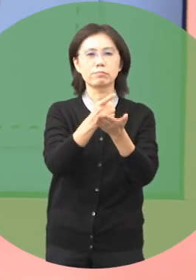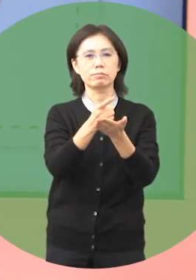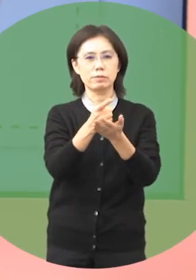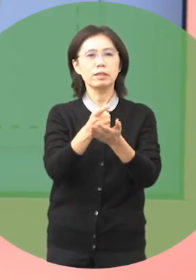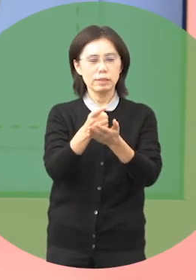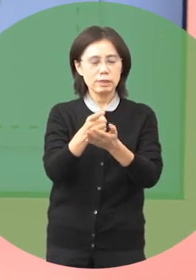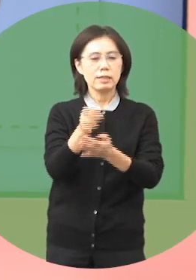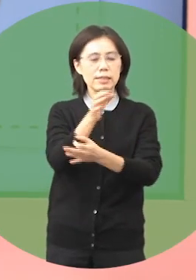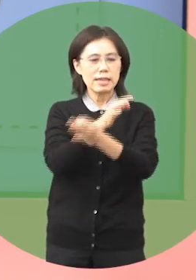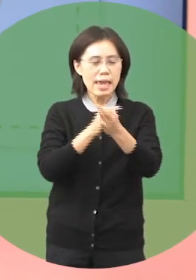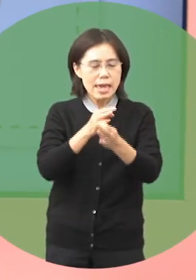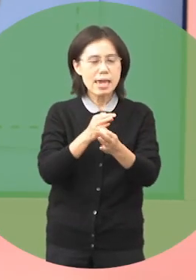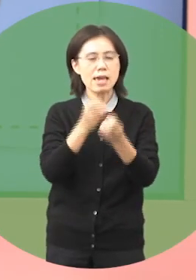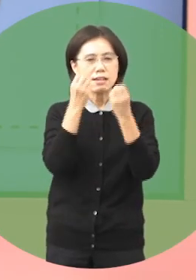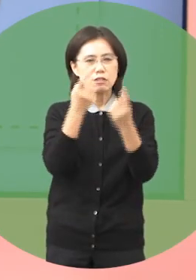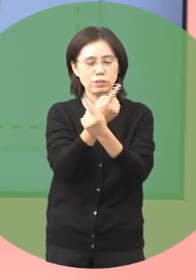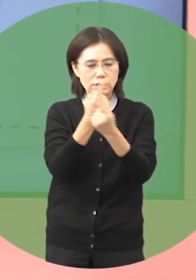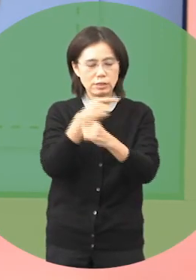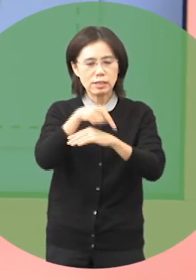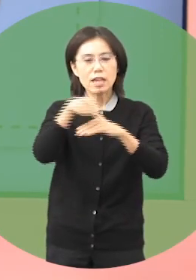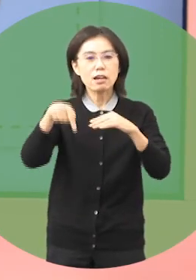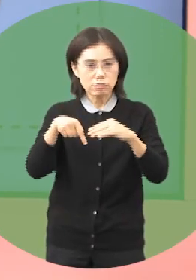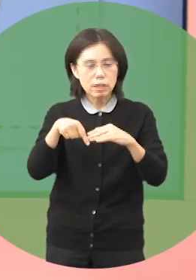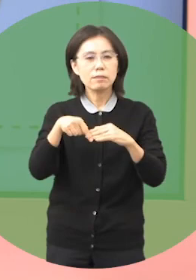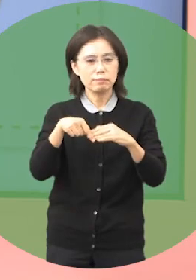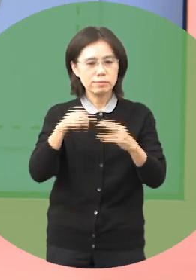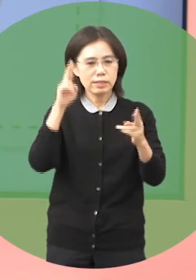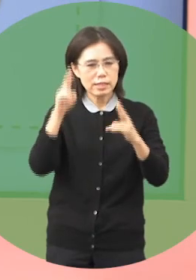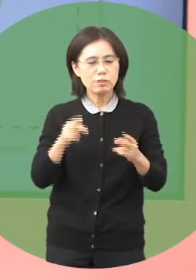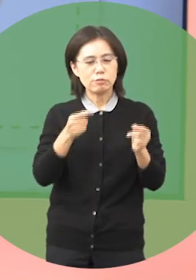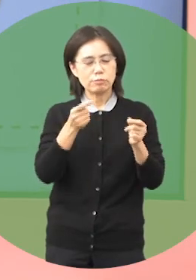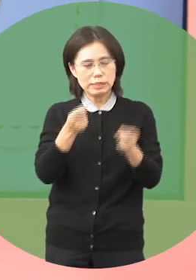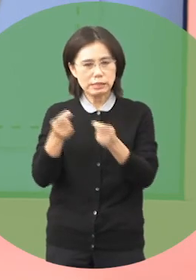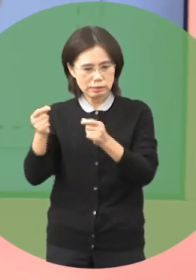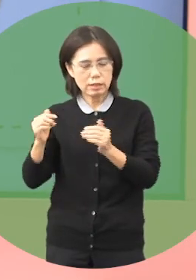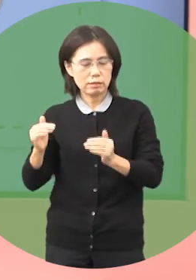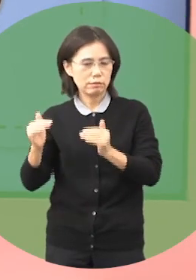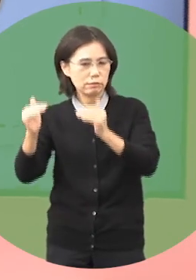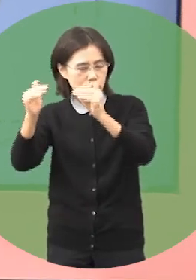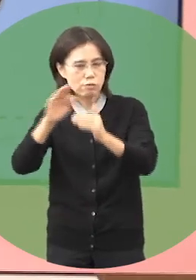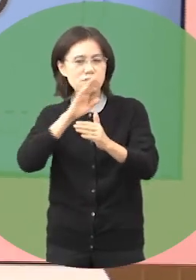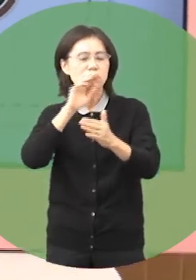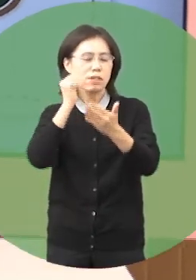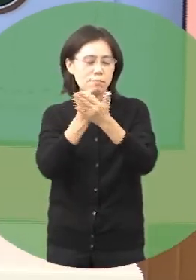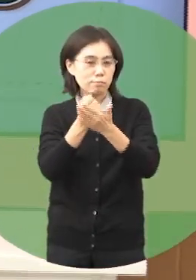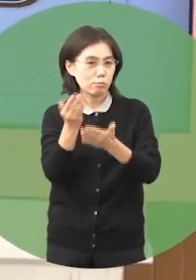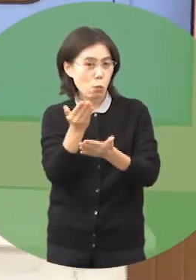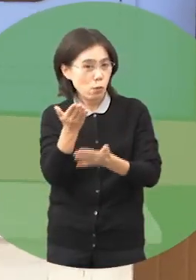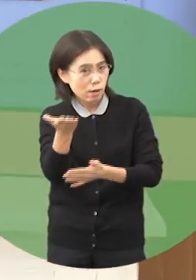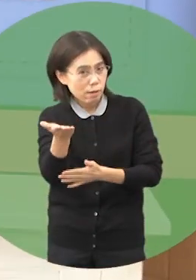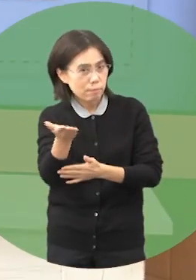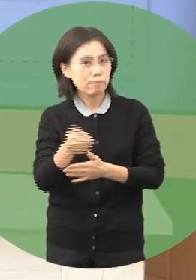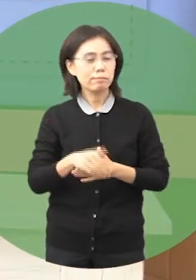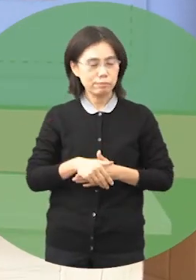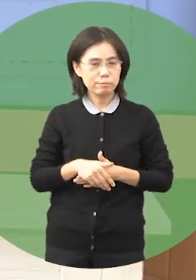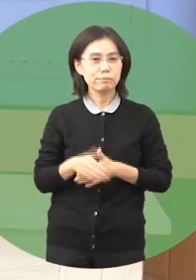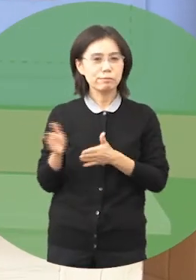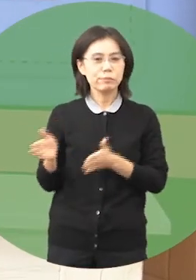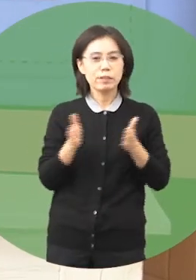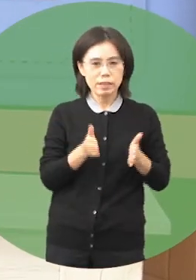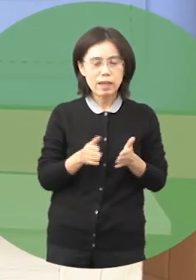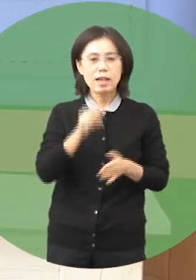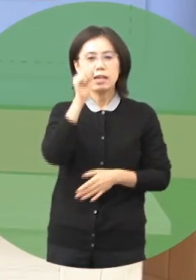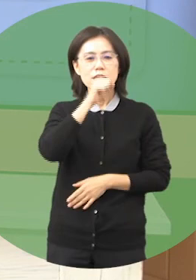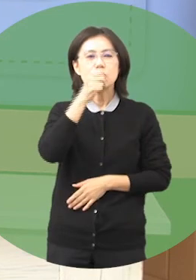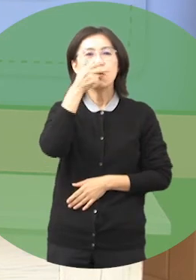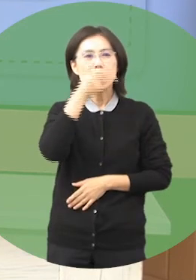経営革新計画で会社の着実な成長を実現しませんか。というわけで宜野湾市のハ